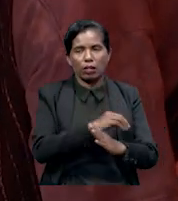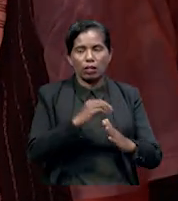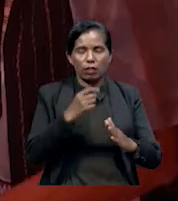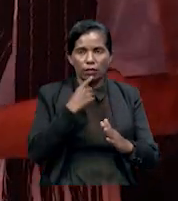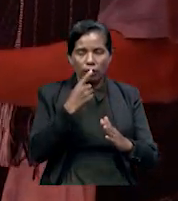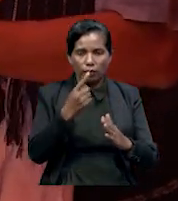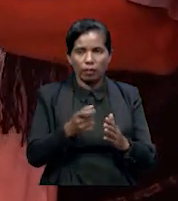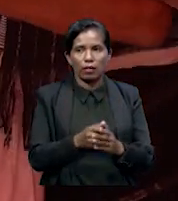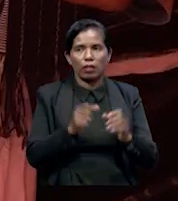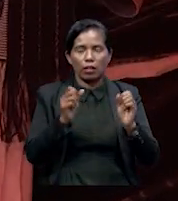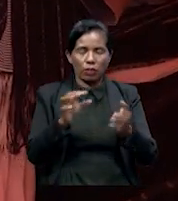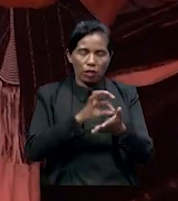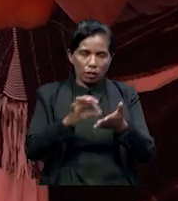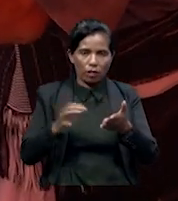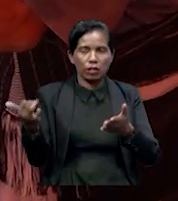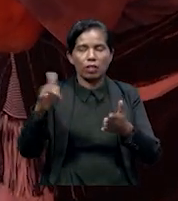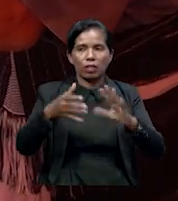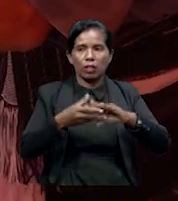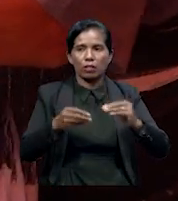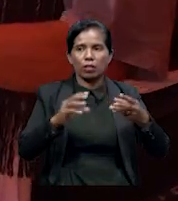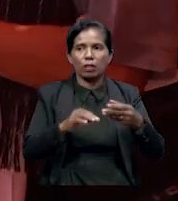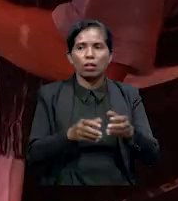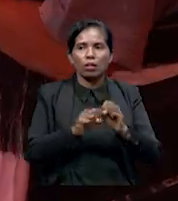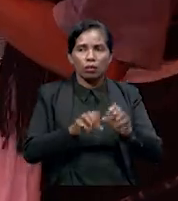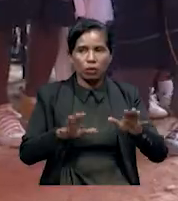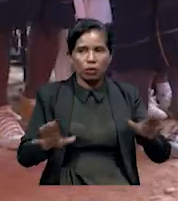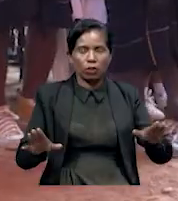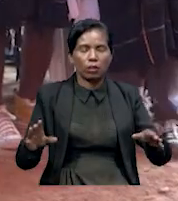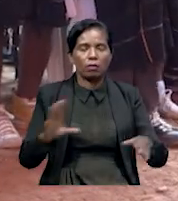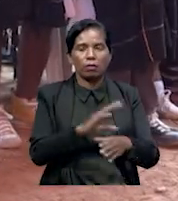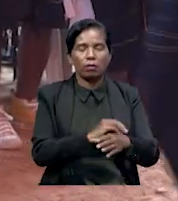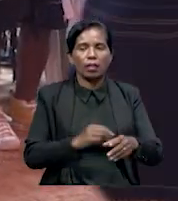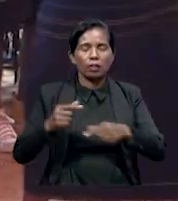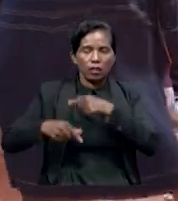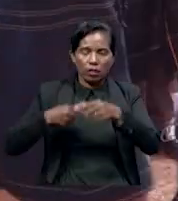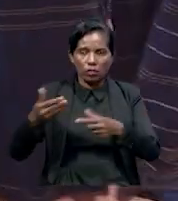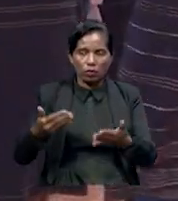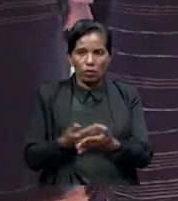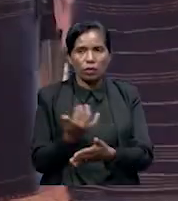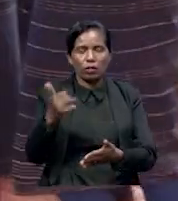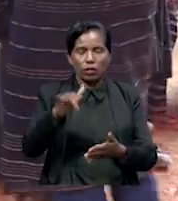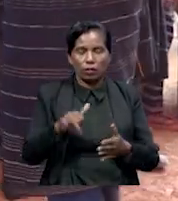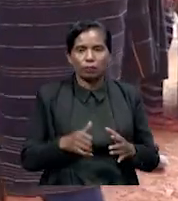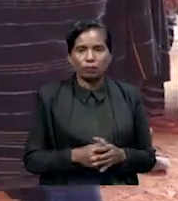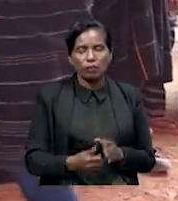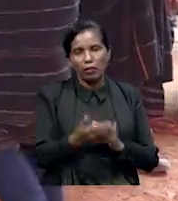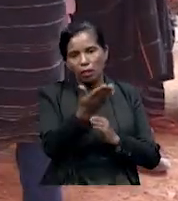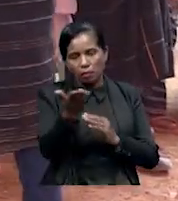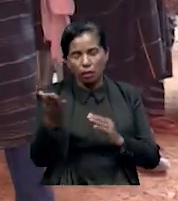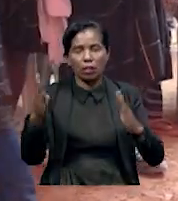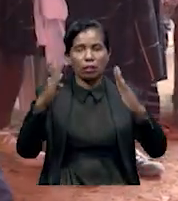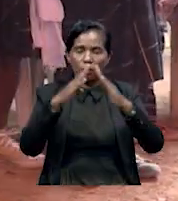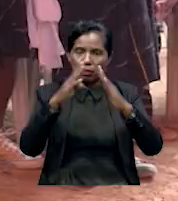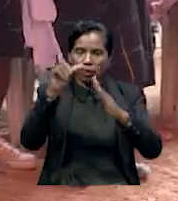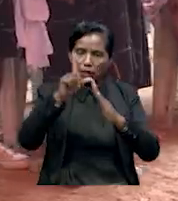darema atu hakerek sirna historia hodi husik bajar sanfon sirang idini e umalisa importante